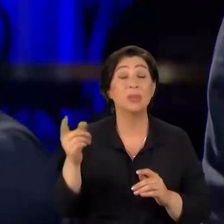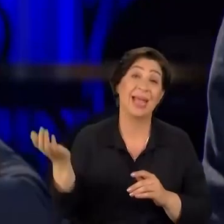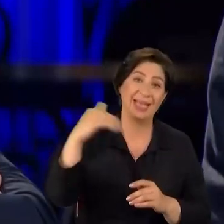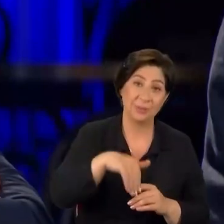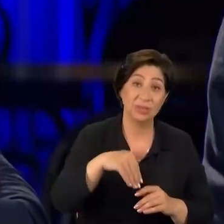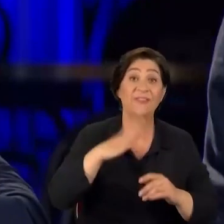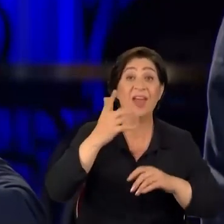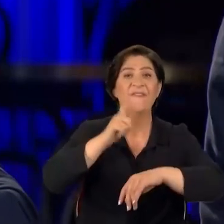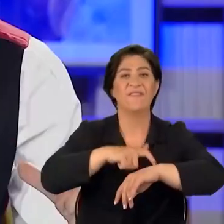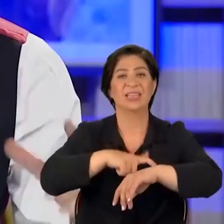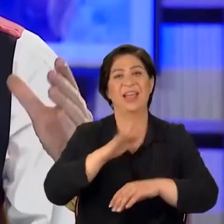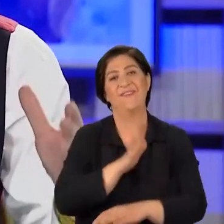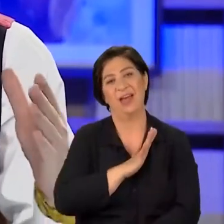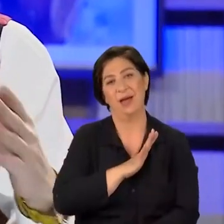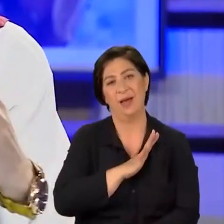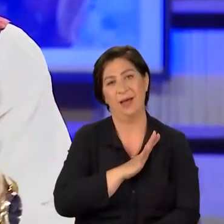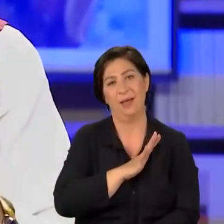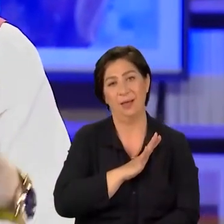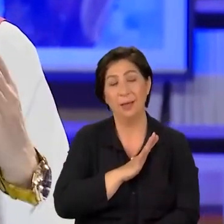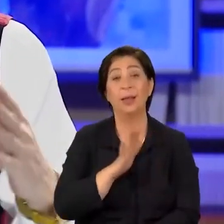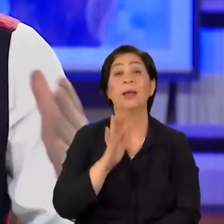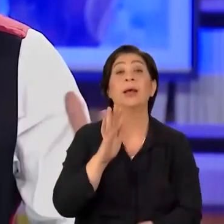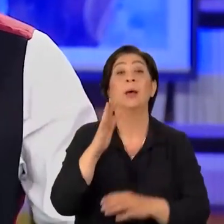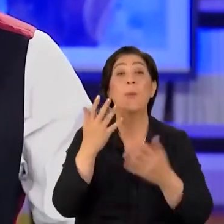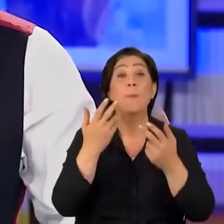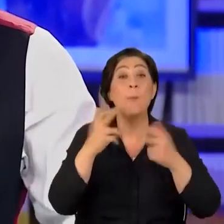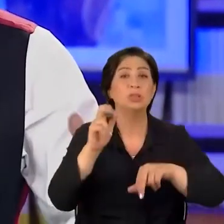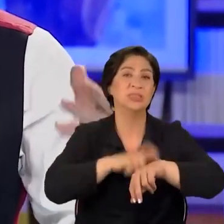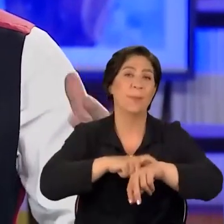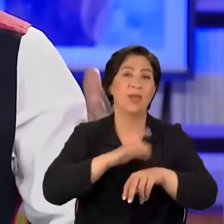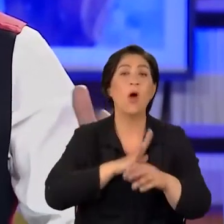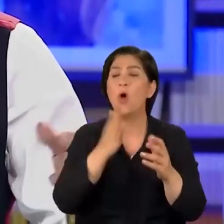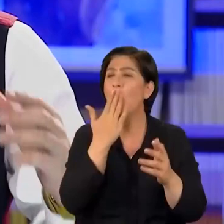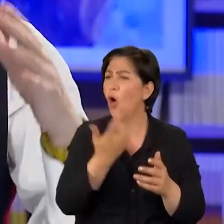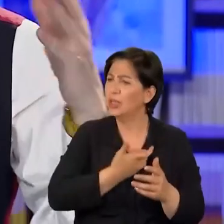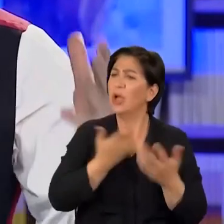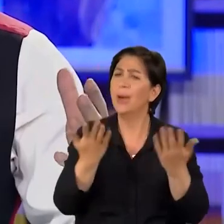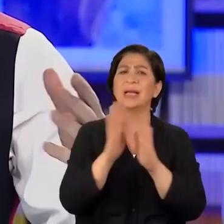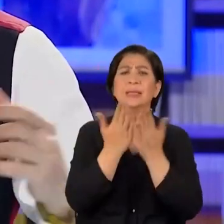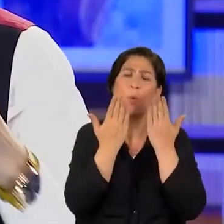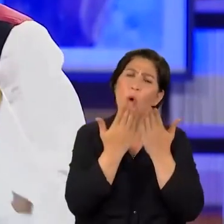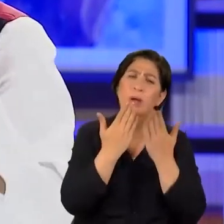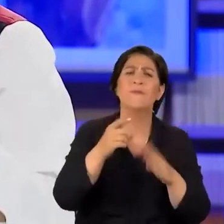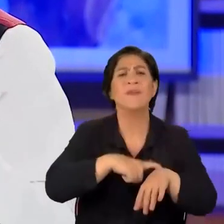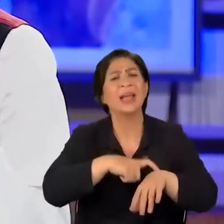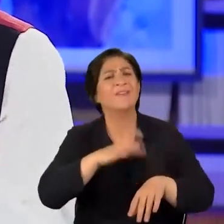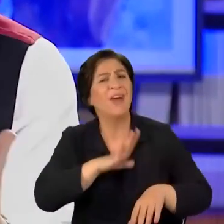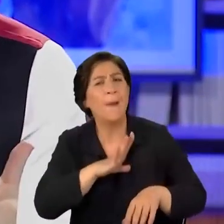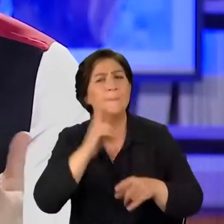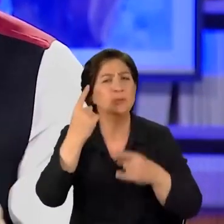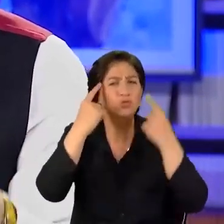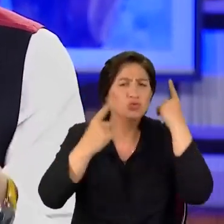çıkmışlardır ve de vakitleri vardır. Ve hepsi de piyano çalar, keman çalar. Bravo. Yani öğrencilik döneminde yani. Ya da daha sonra da vakitleri vardır. Bir şeylere